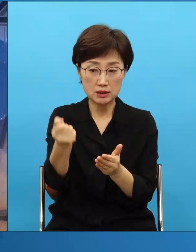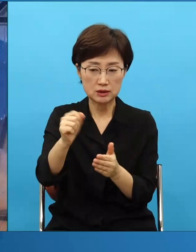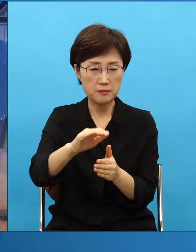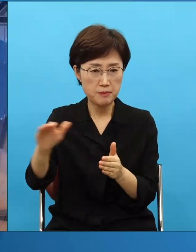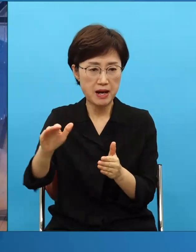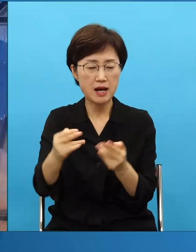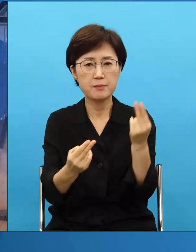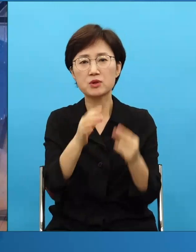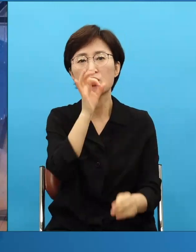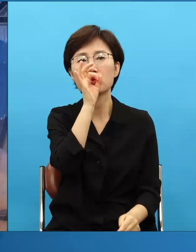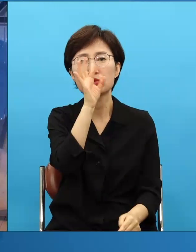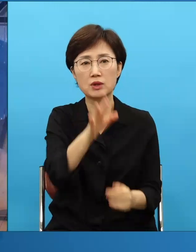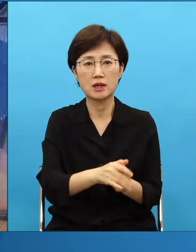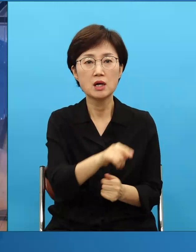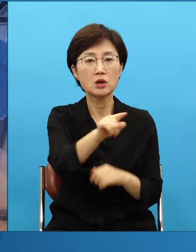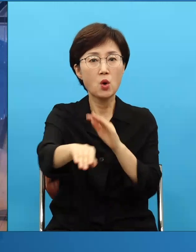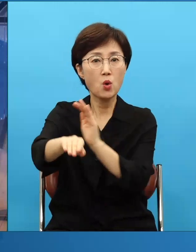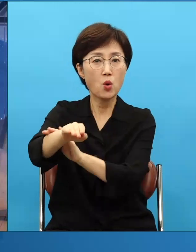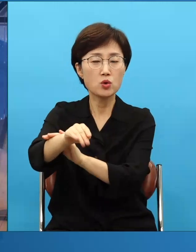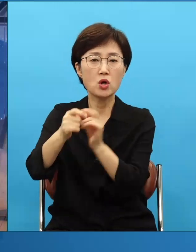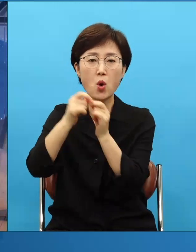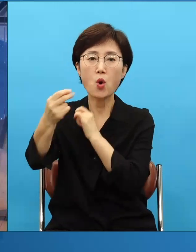없도다.